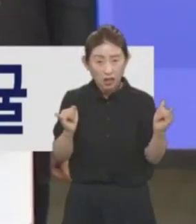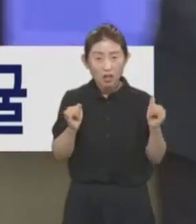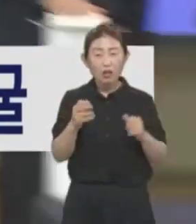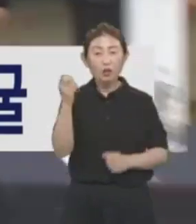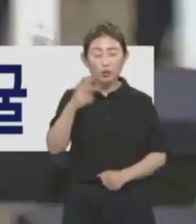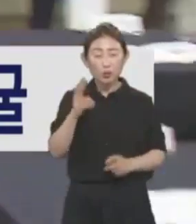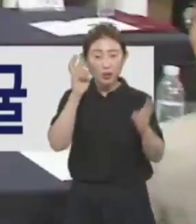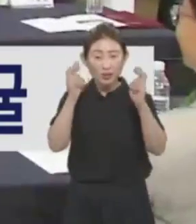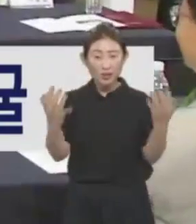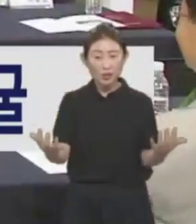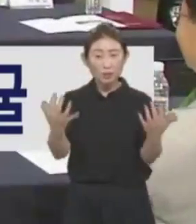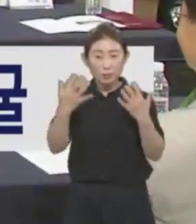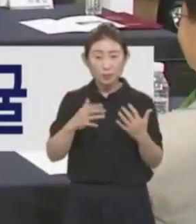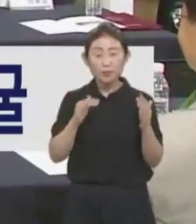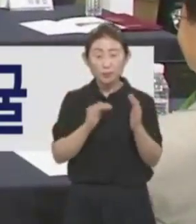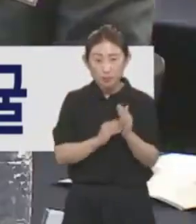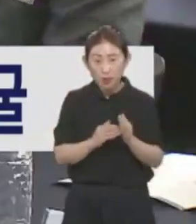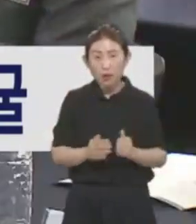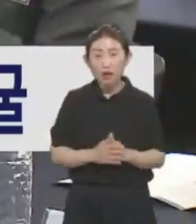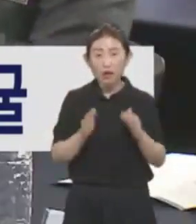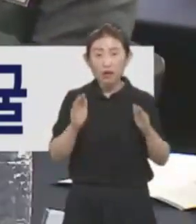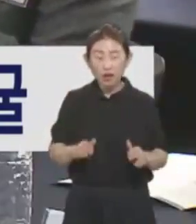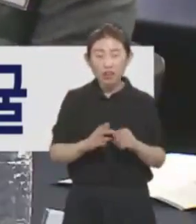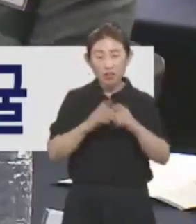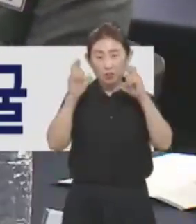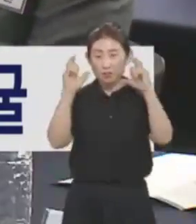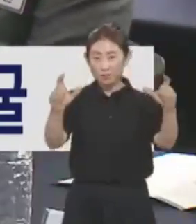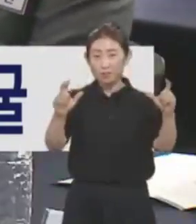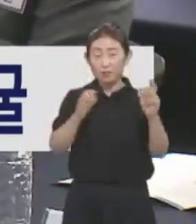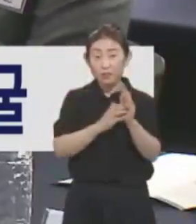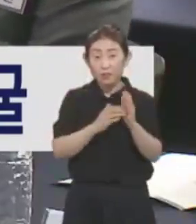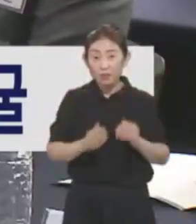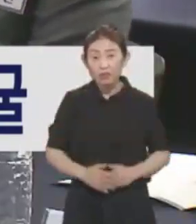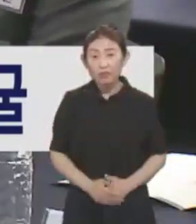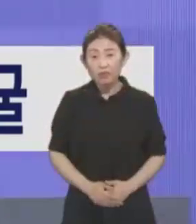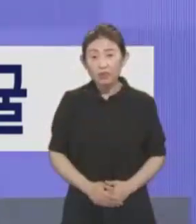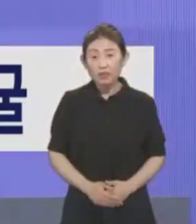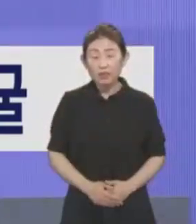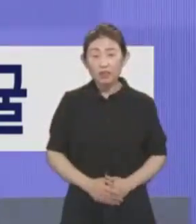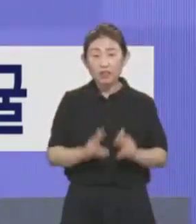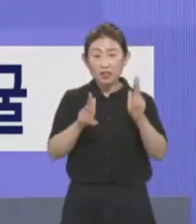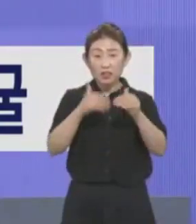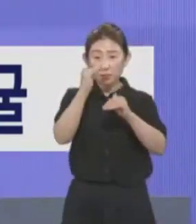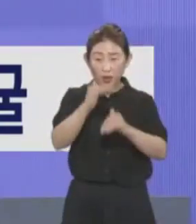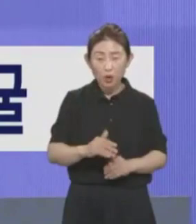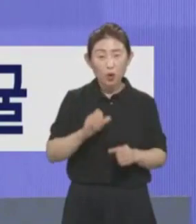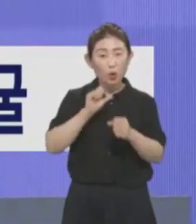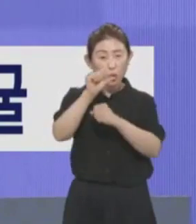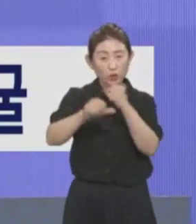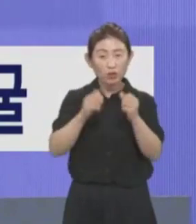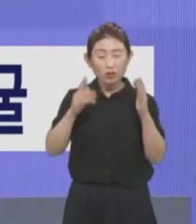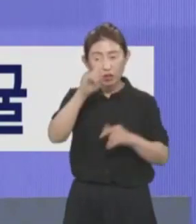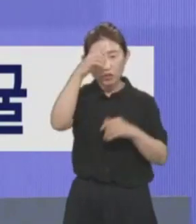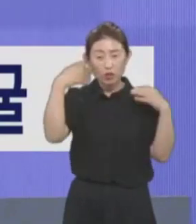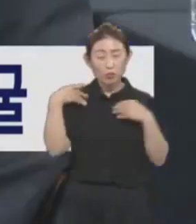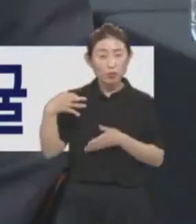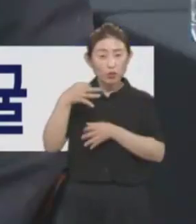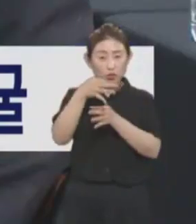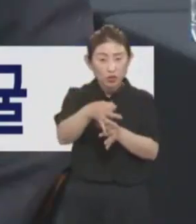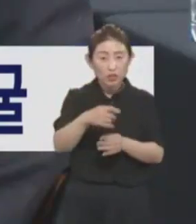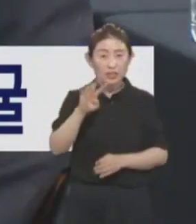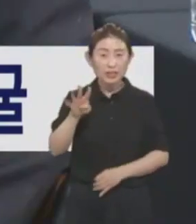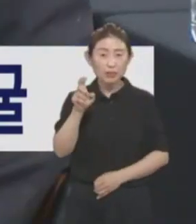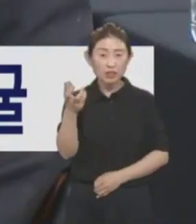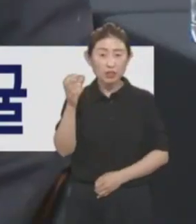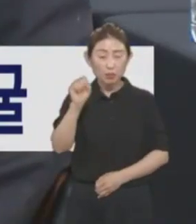관계자와 기업인들이 참석한 가운데 선포식을 가졌습니다. 이 사업에는 앞으로 5년간 정부 지원금